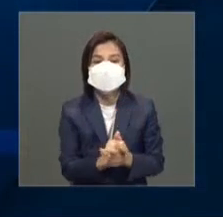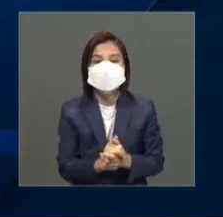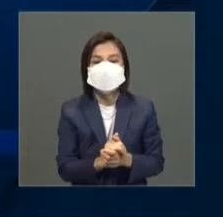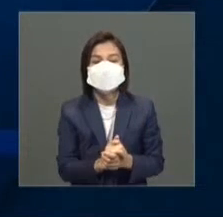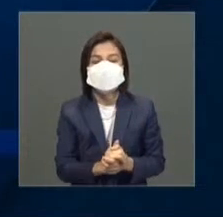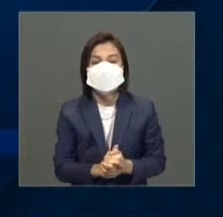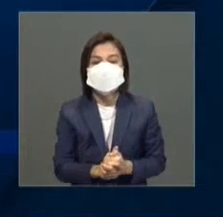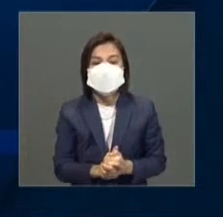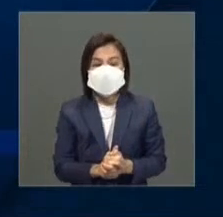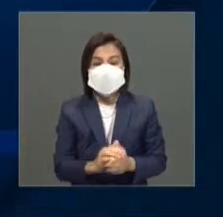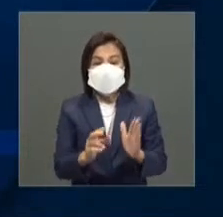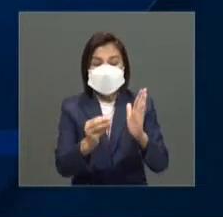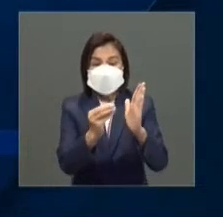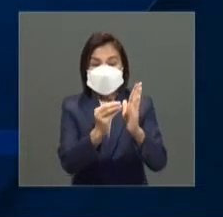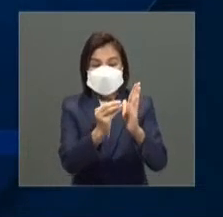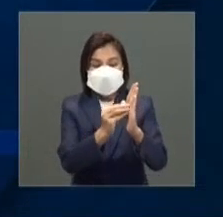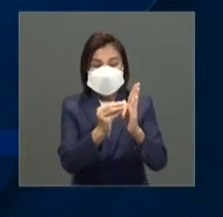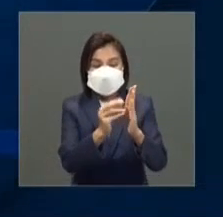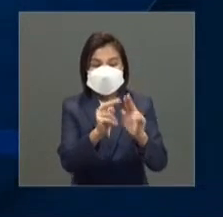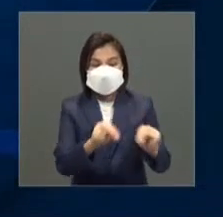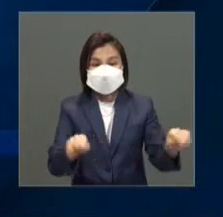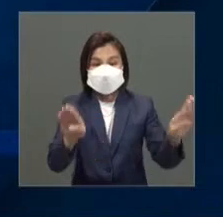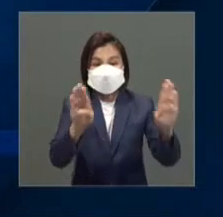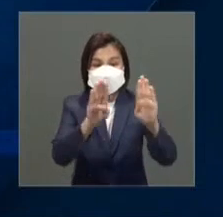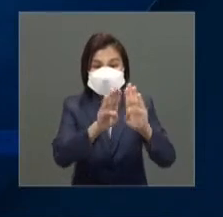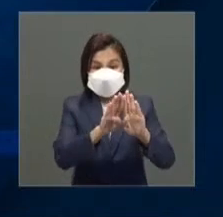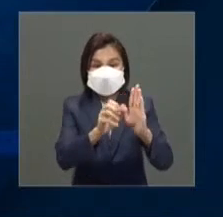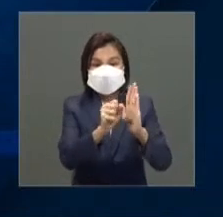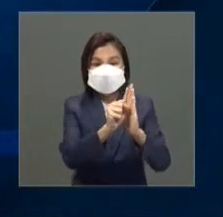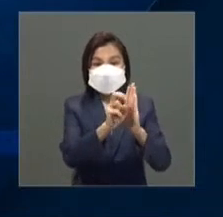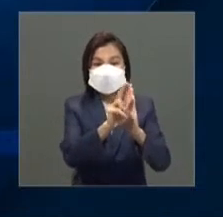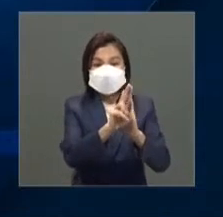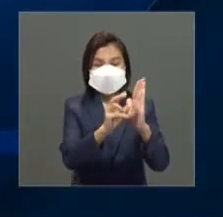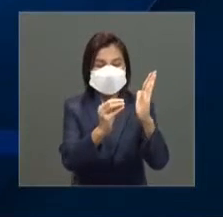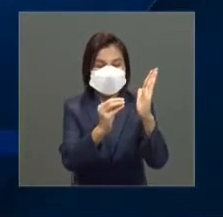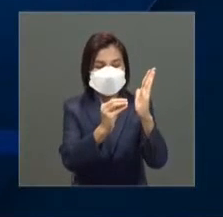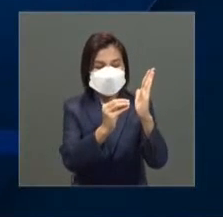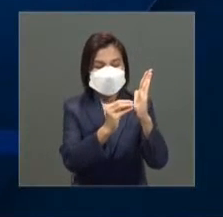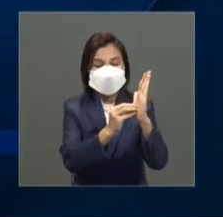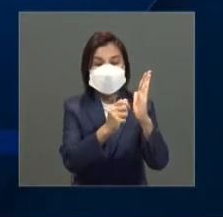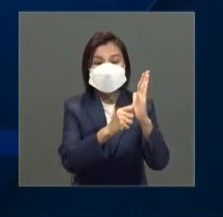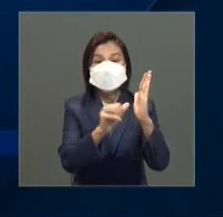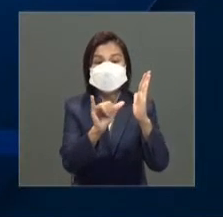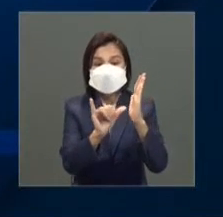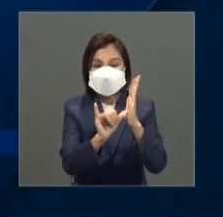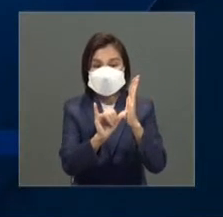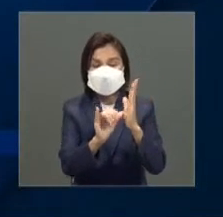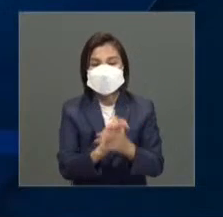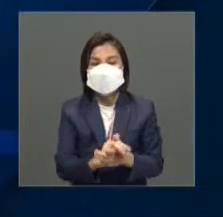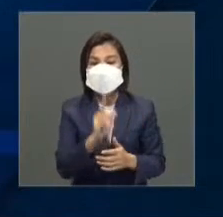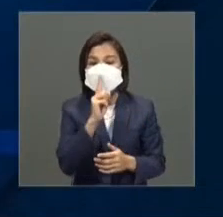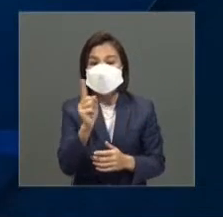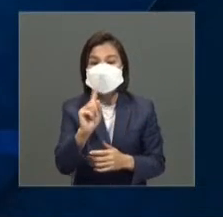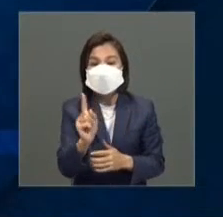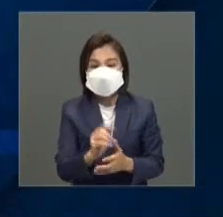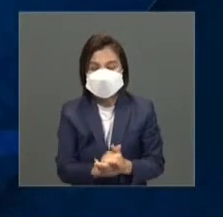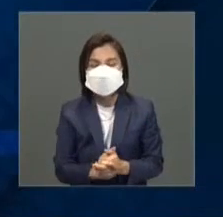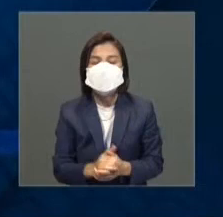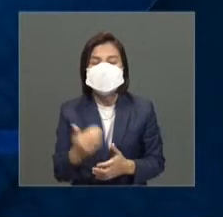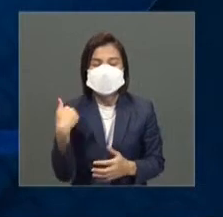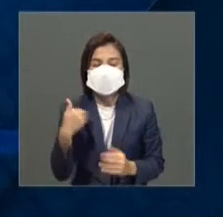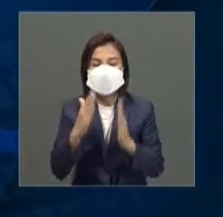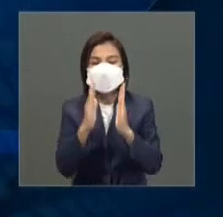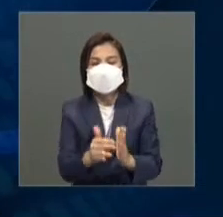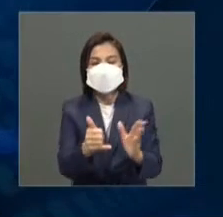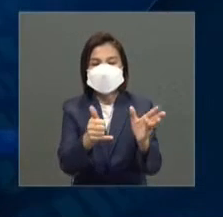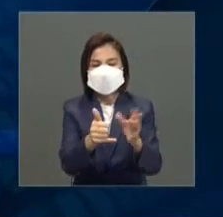8 7คือนครปฐมแล้วก็สระบุรีแล้วก็พระนครศรีอยุธยาอย่างที่บอกนะครับว่าการกระจายเชื้อก็ผ่านไปทางตัวบุคค